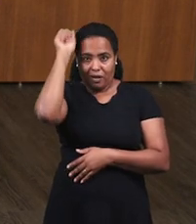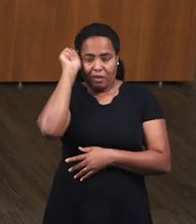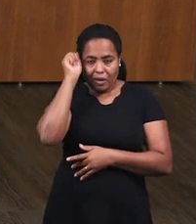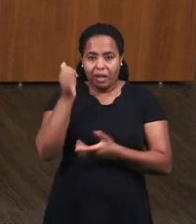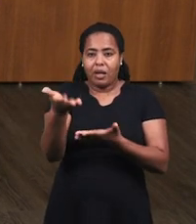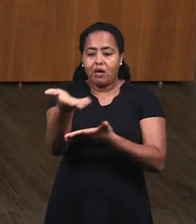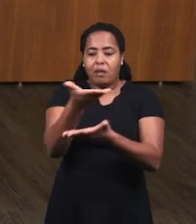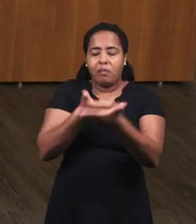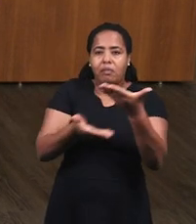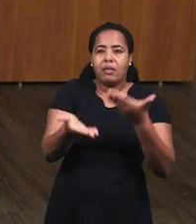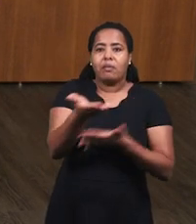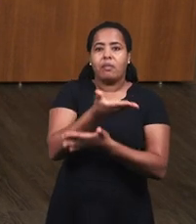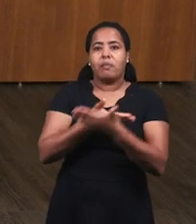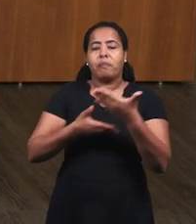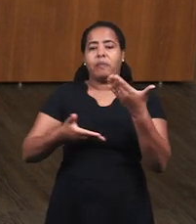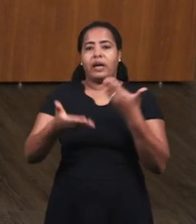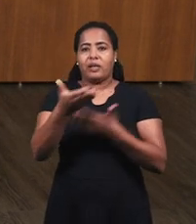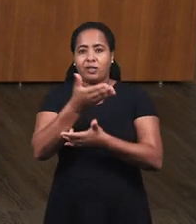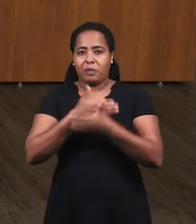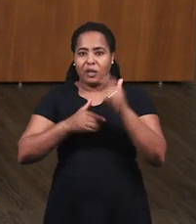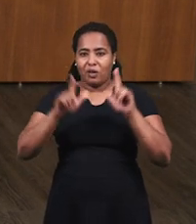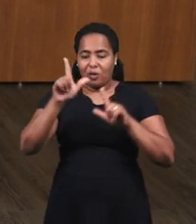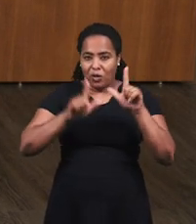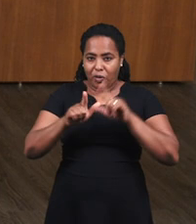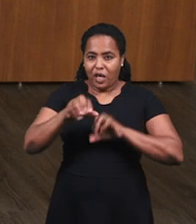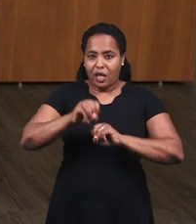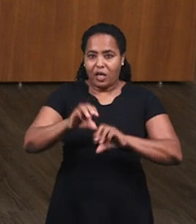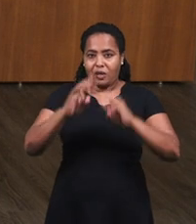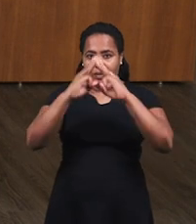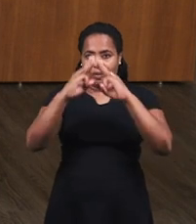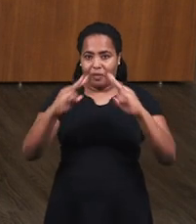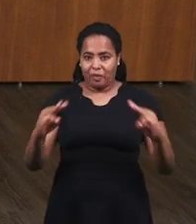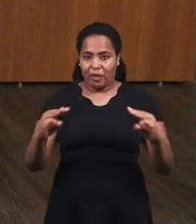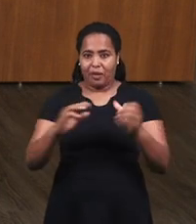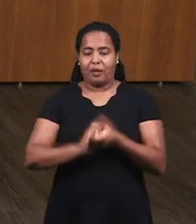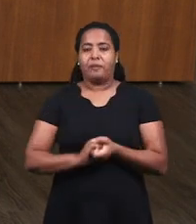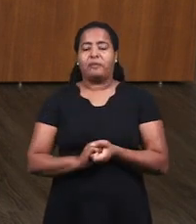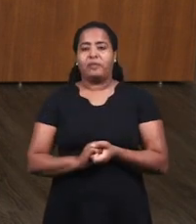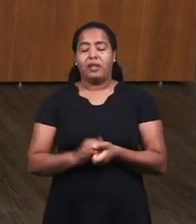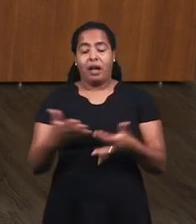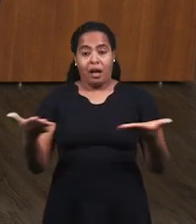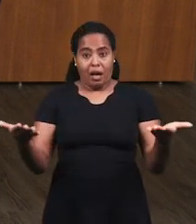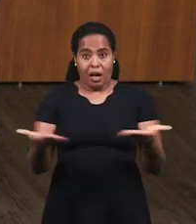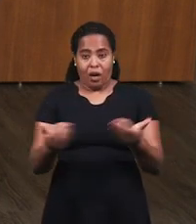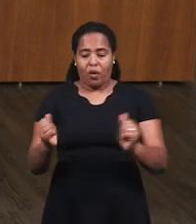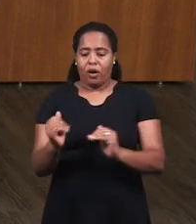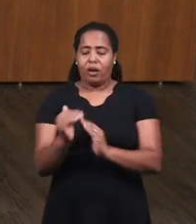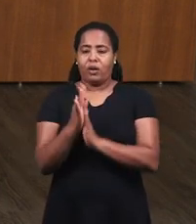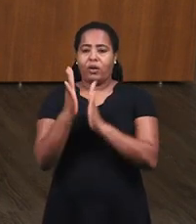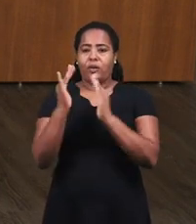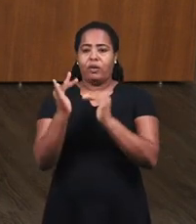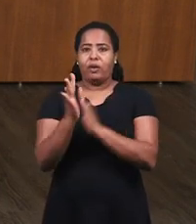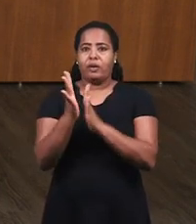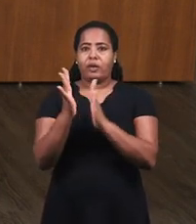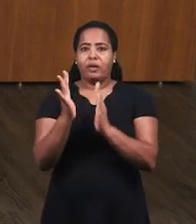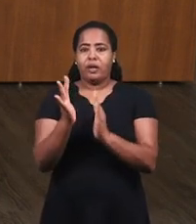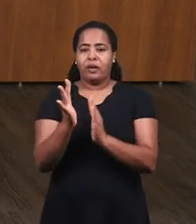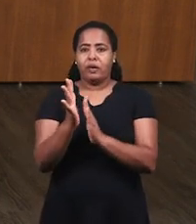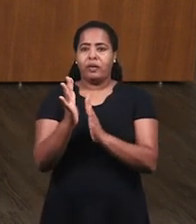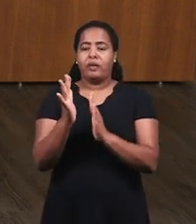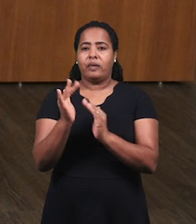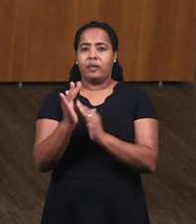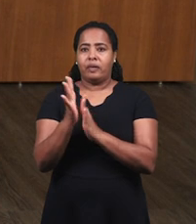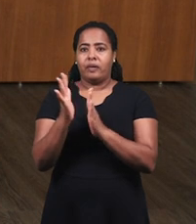Амадео, за твое участие, за твой вклад в уроки Манаима. Сейчас мы